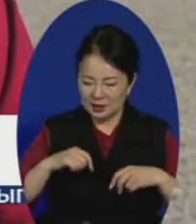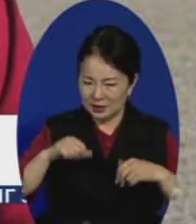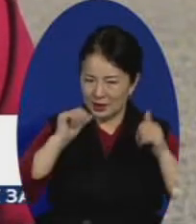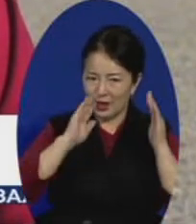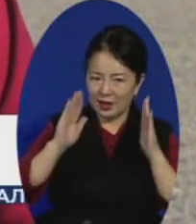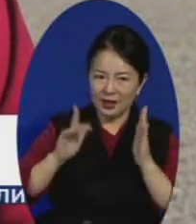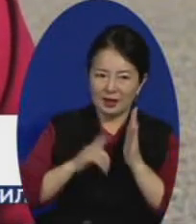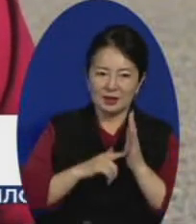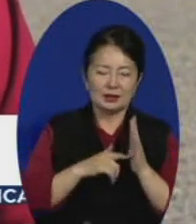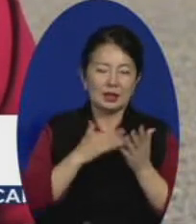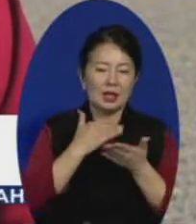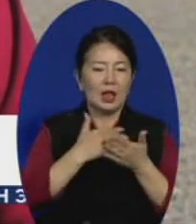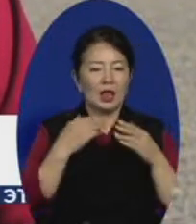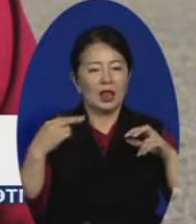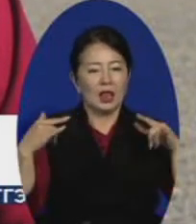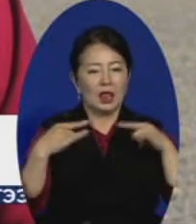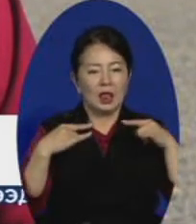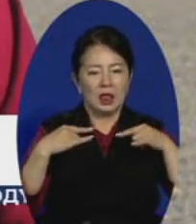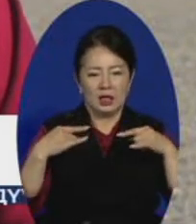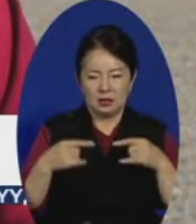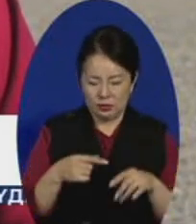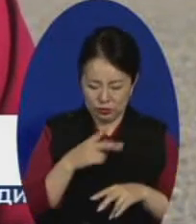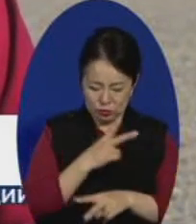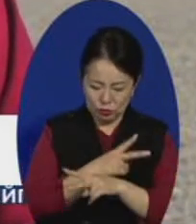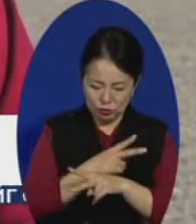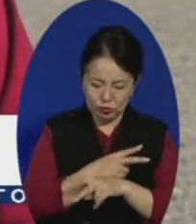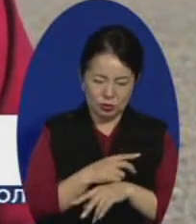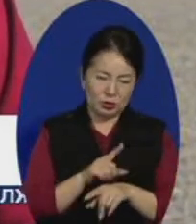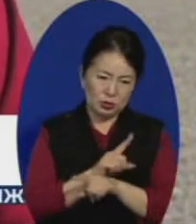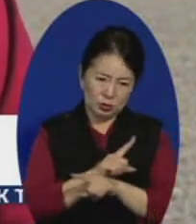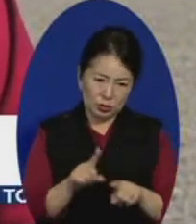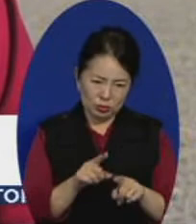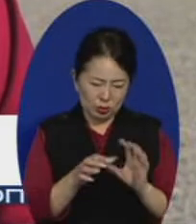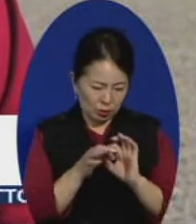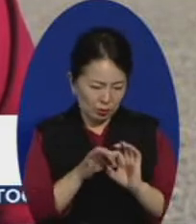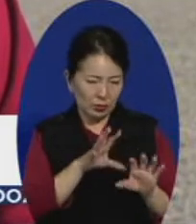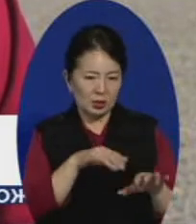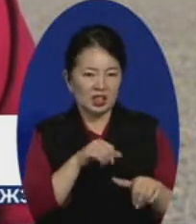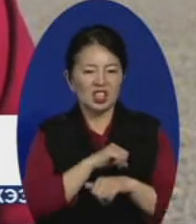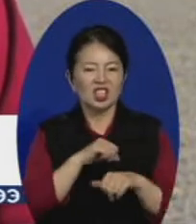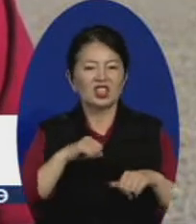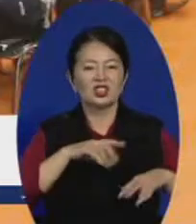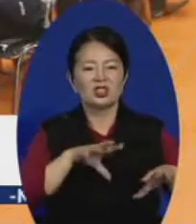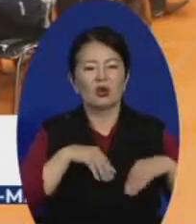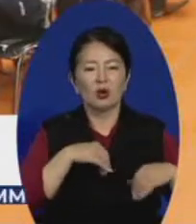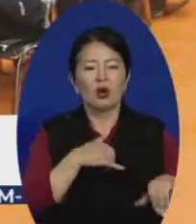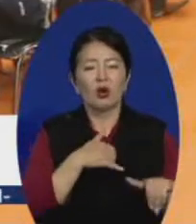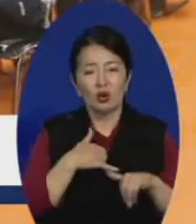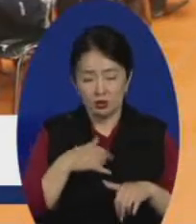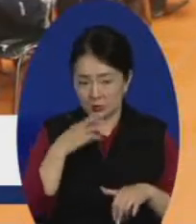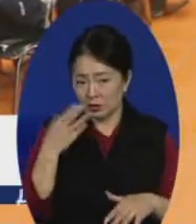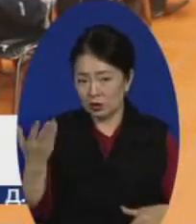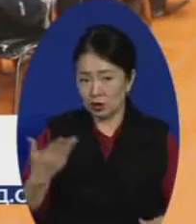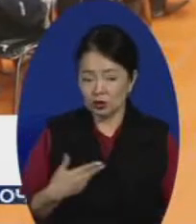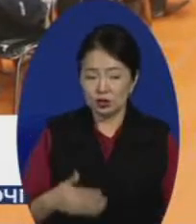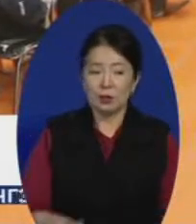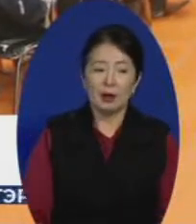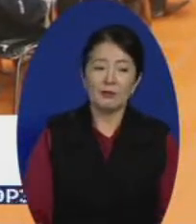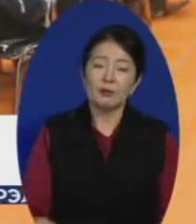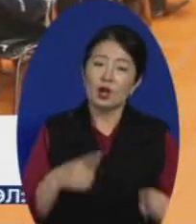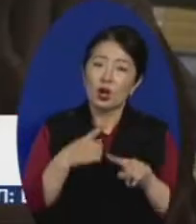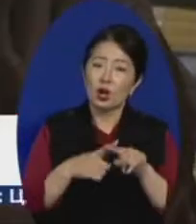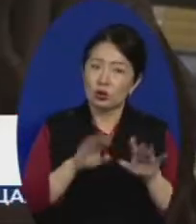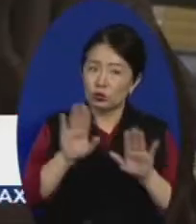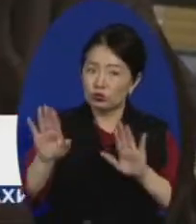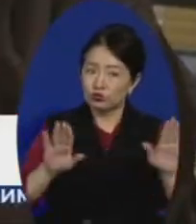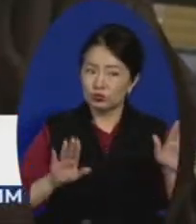анхаарахгүй бол энэ талцал хуваагдал хууль зөрчсөн энэ үйл ажиллагаанаас болж иргэд тохирч байгаа талаар бас мэдээлэл өгч байна.